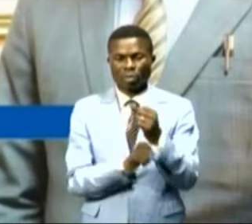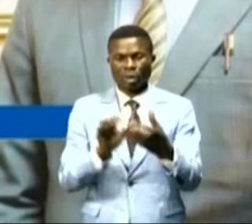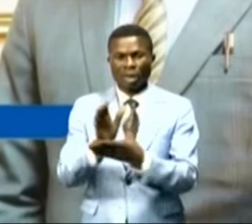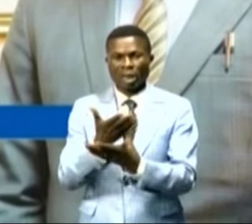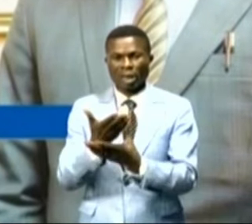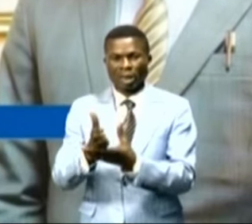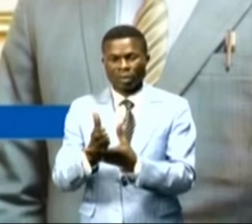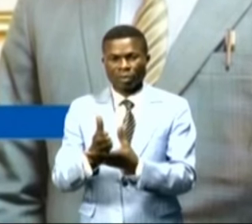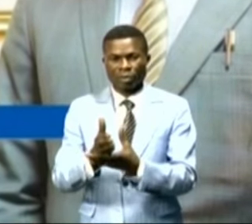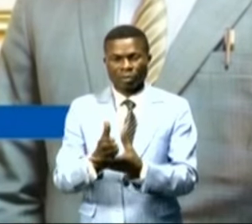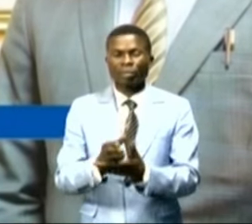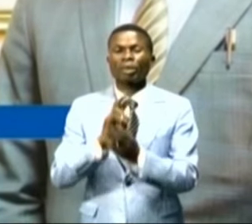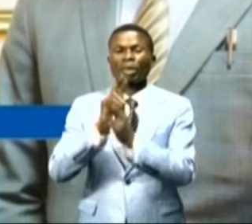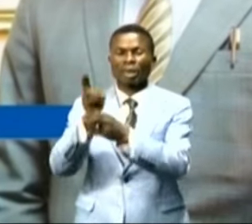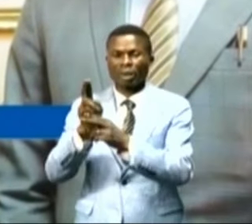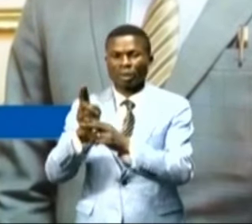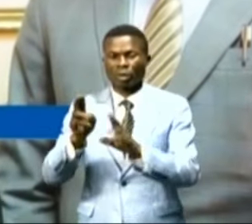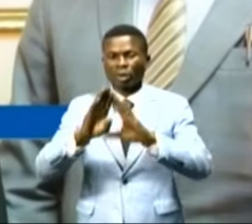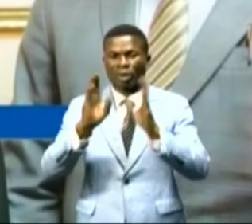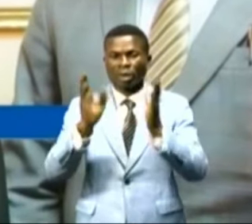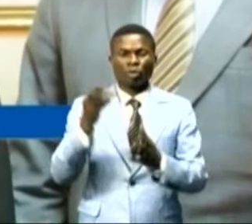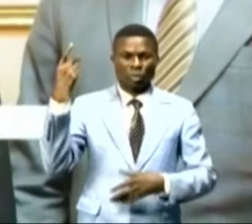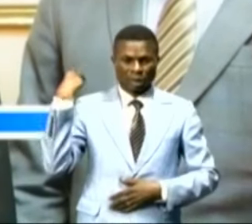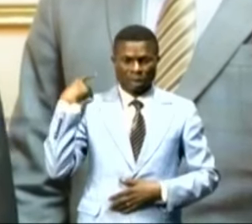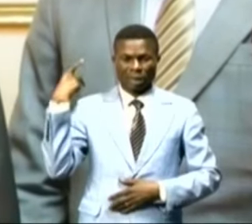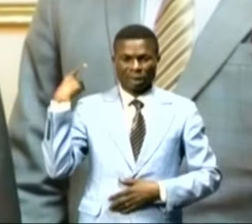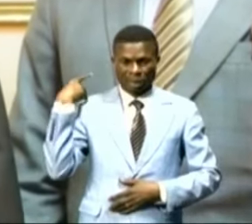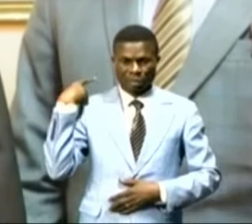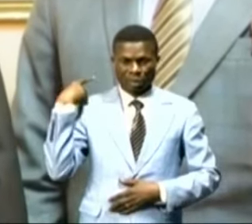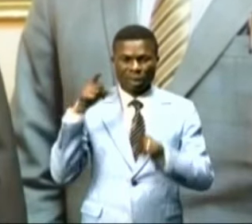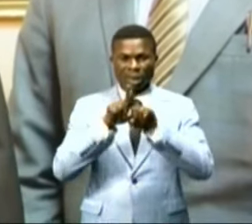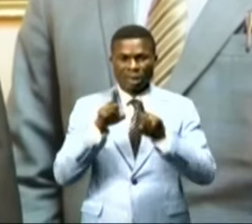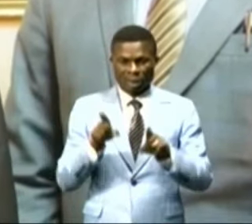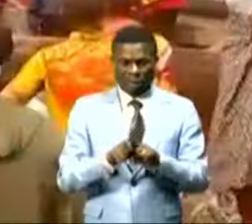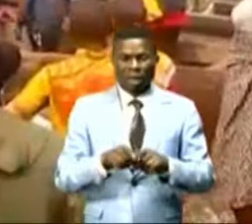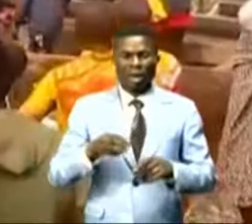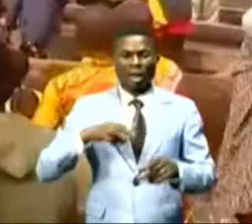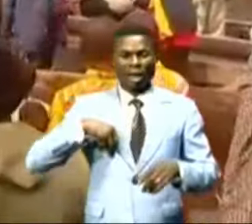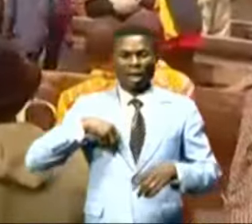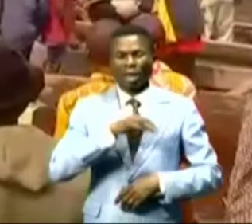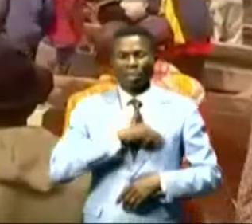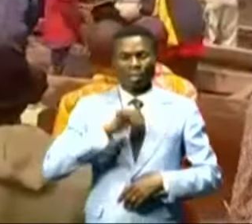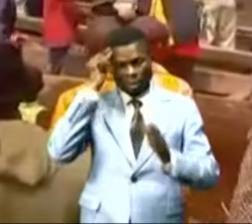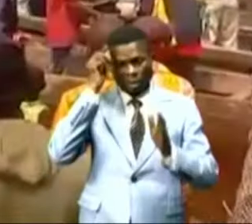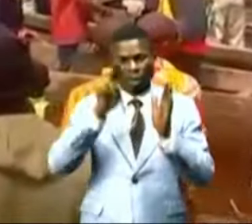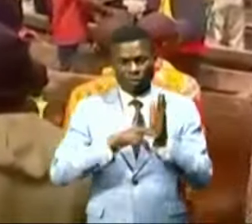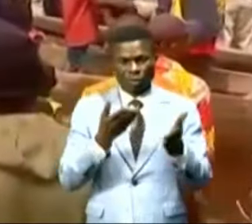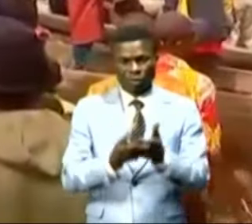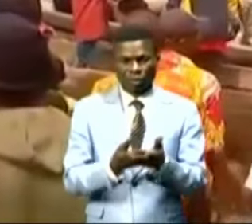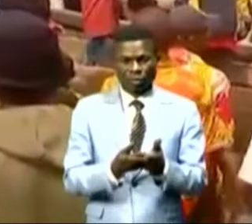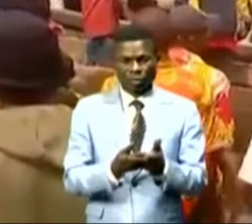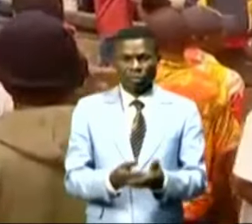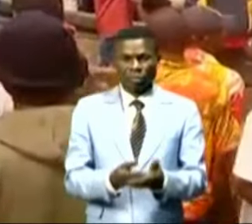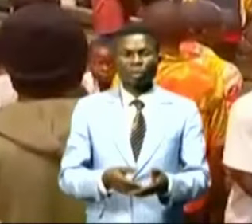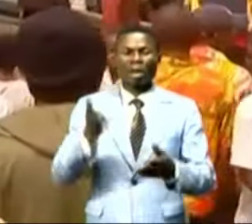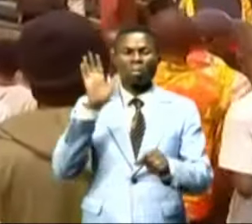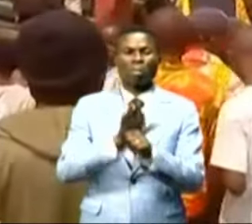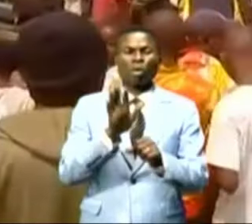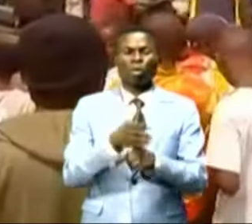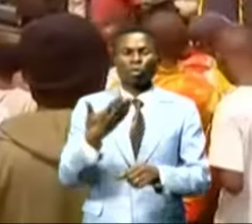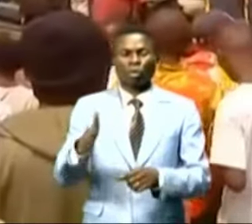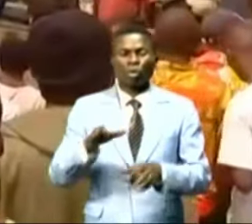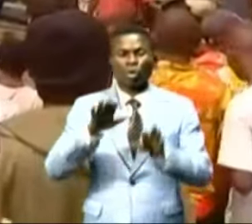la notabilité, les députés et les membres du gouvernement. Signalons que la surcharge, la